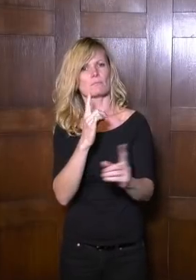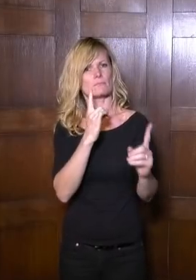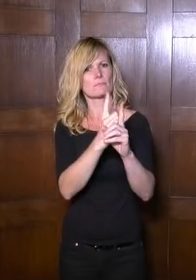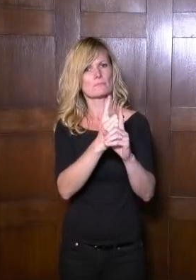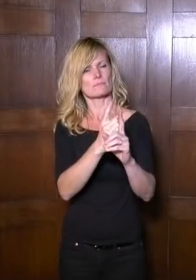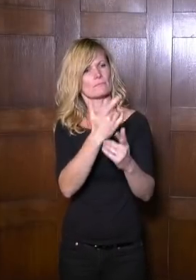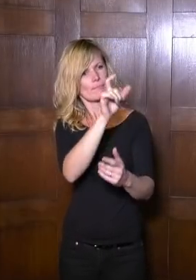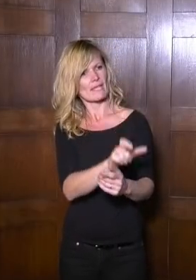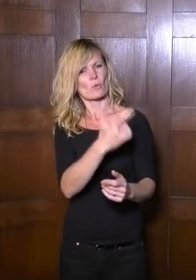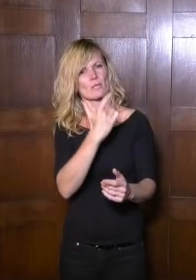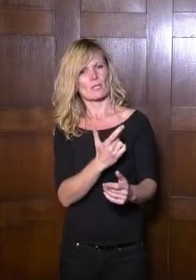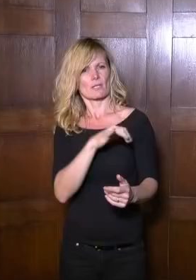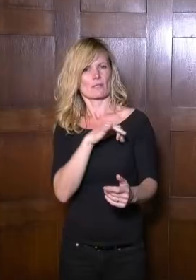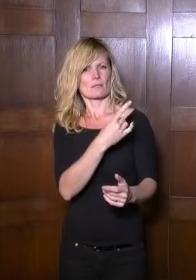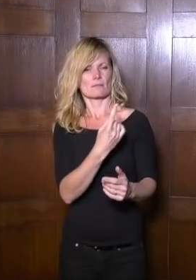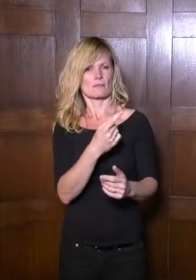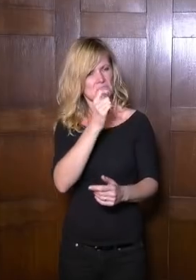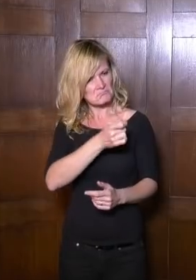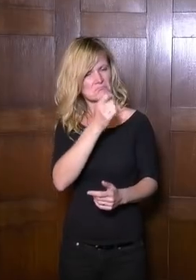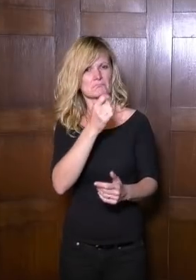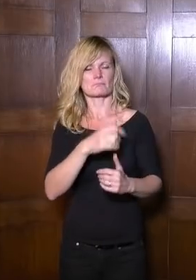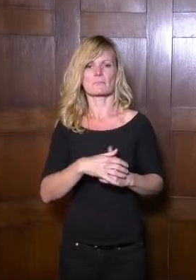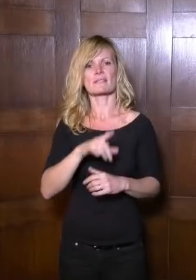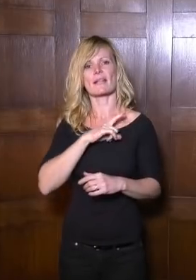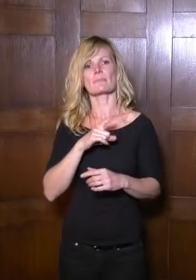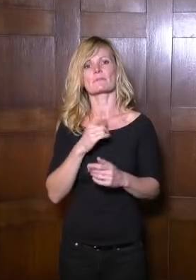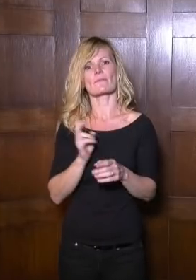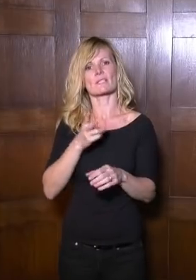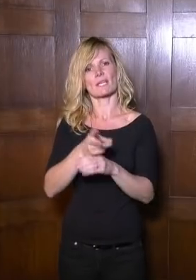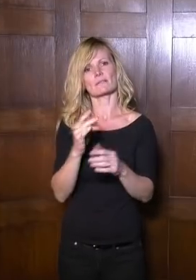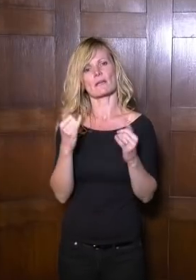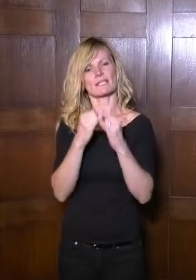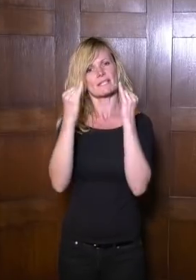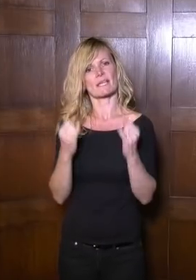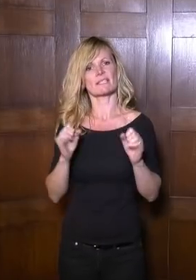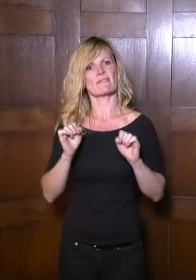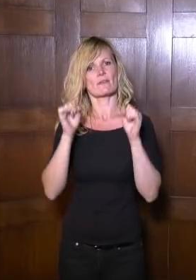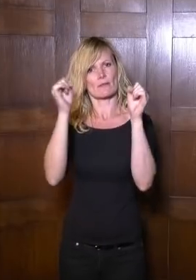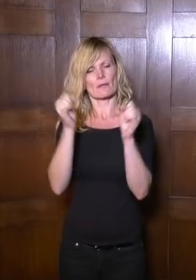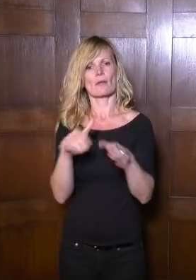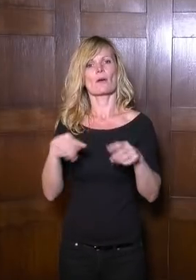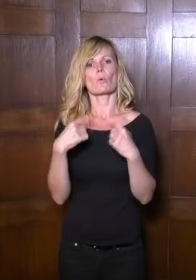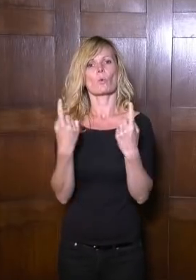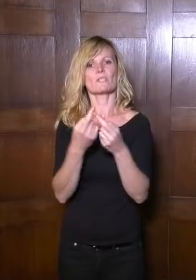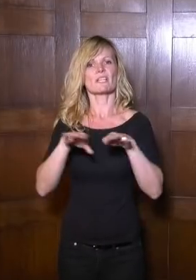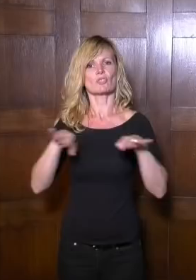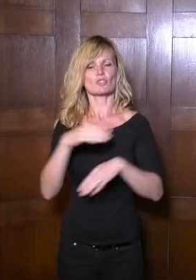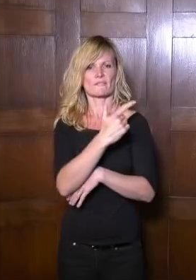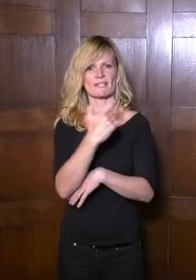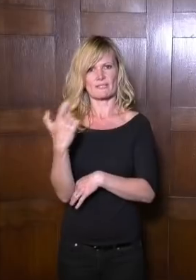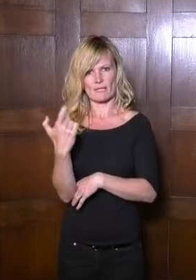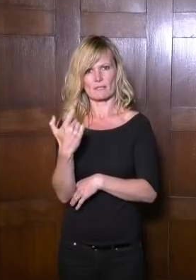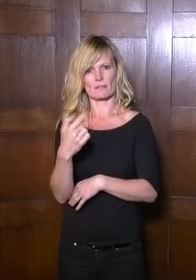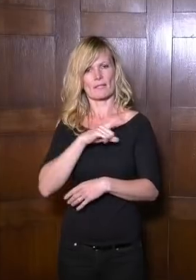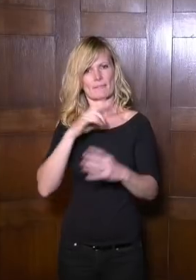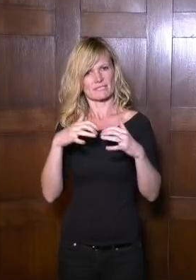Ich bin Vertreter der Initiative Runder Tisch und 2020 und deren Initiator. Die Mehrheit der Menschen, die in diesen